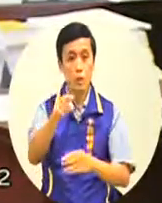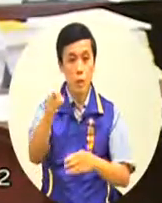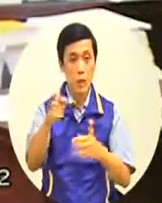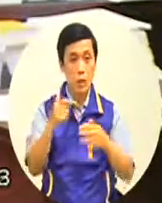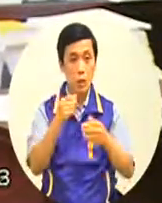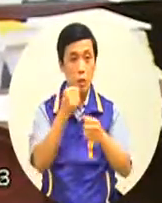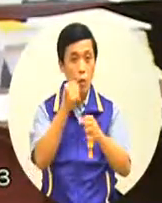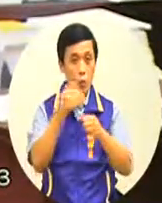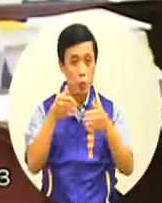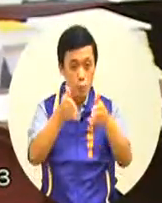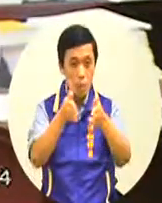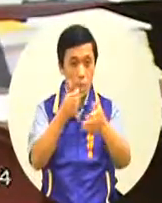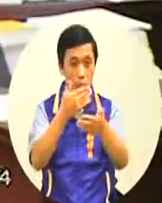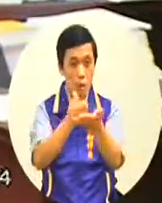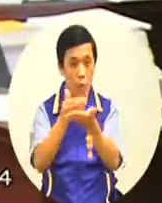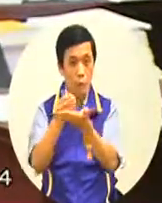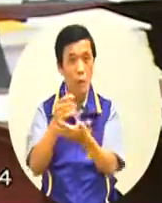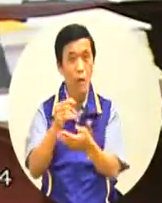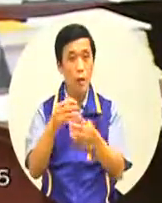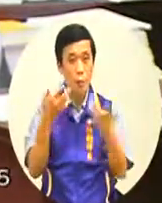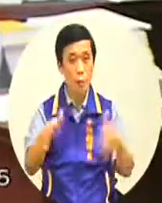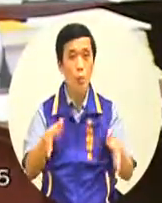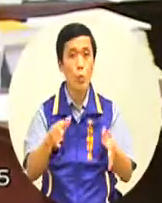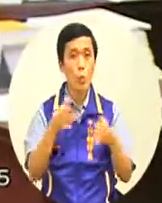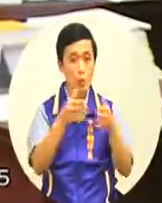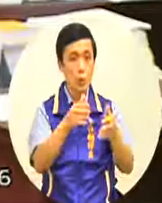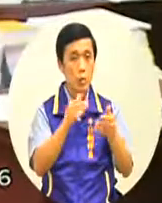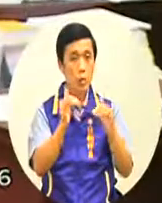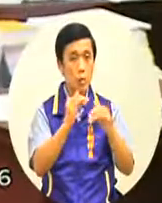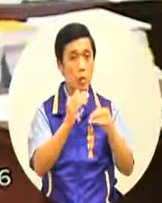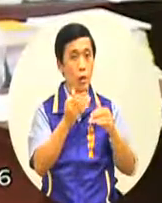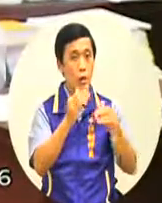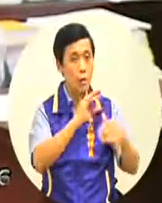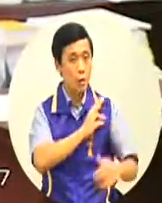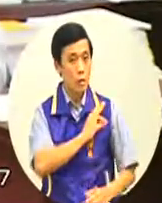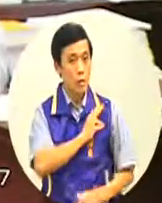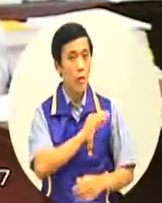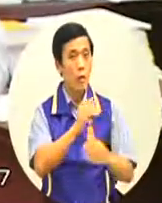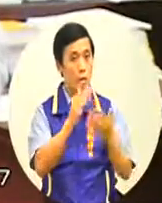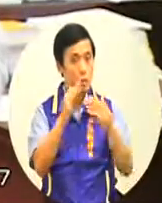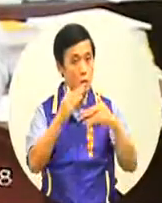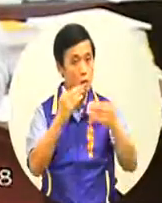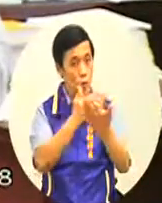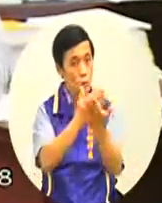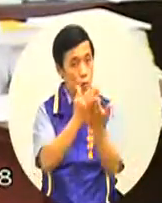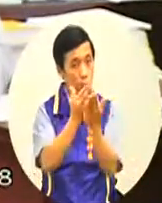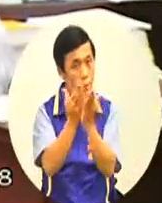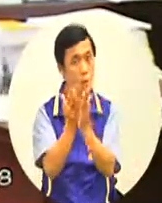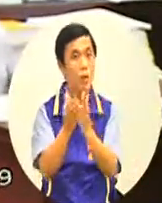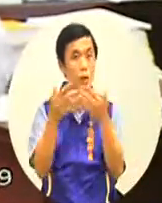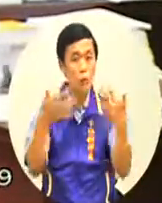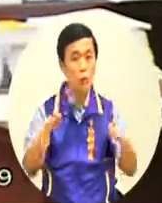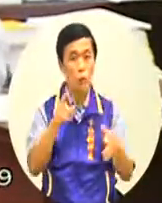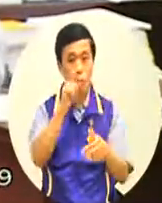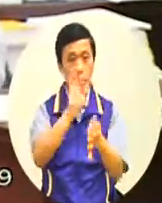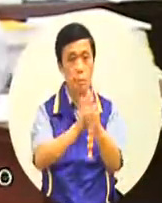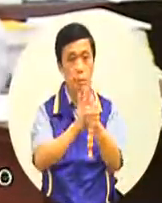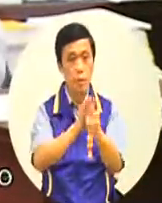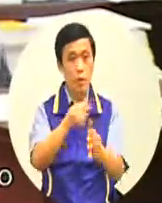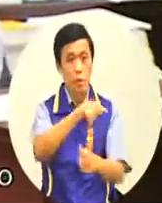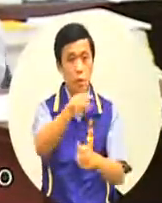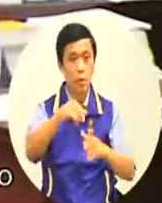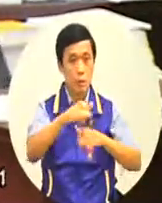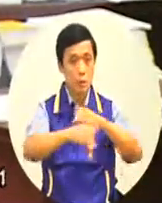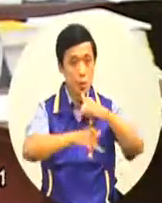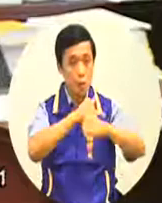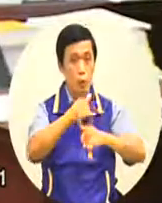怎么样一块一块，然后跟民间很多不同的团体，把社会这个让大家过得更安全的网络建